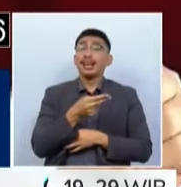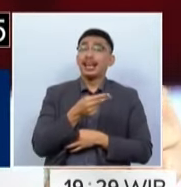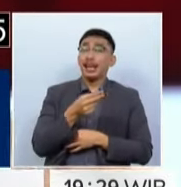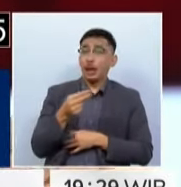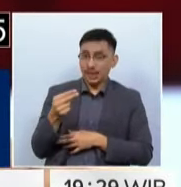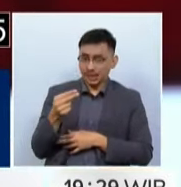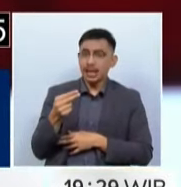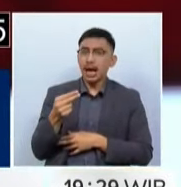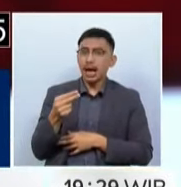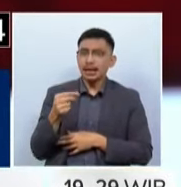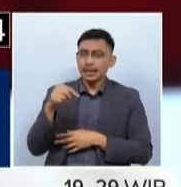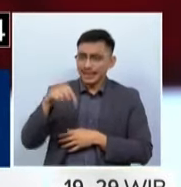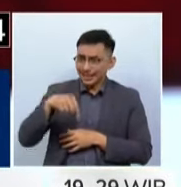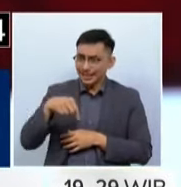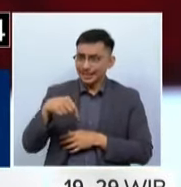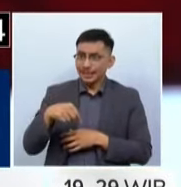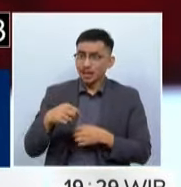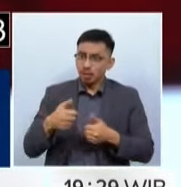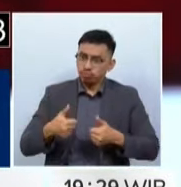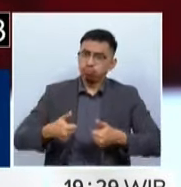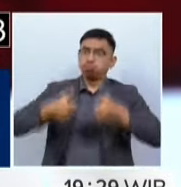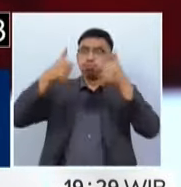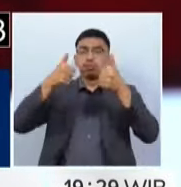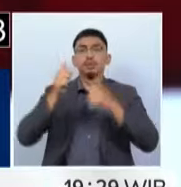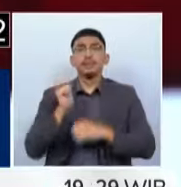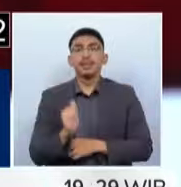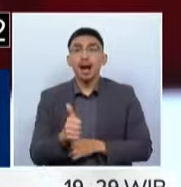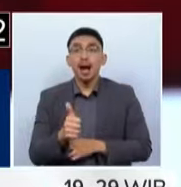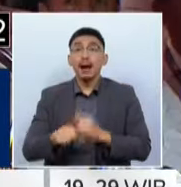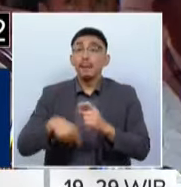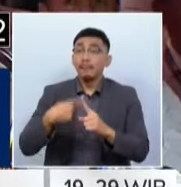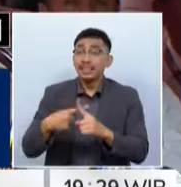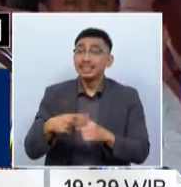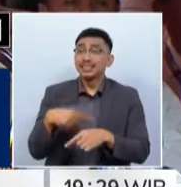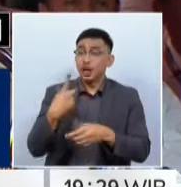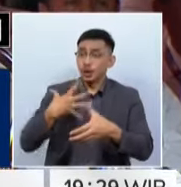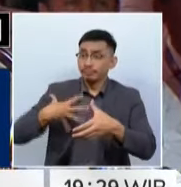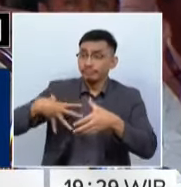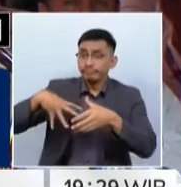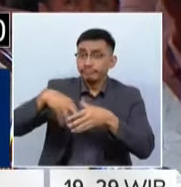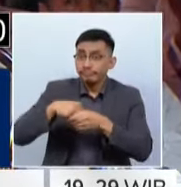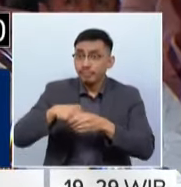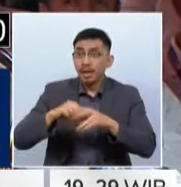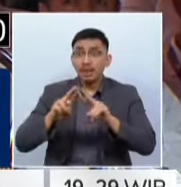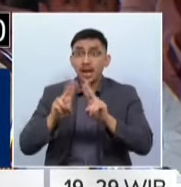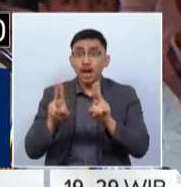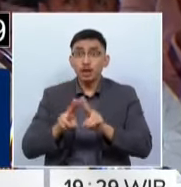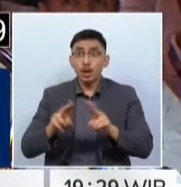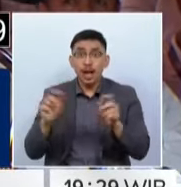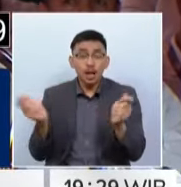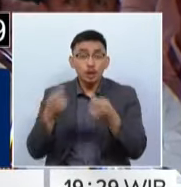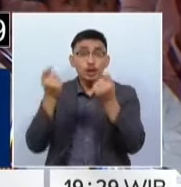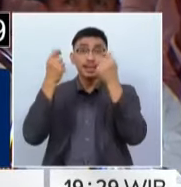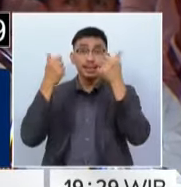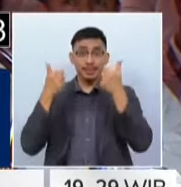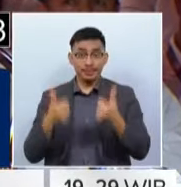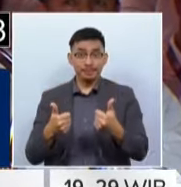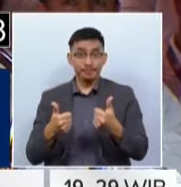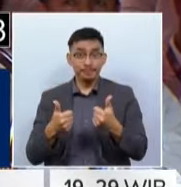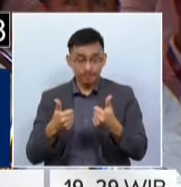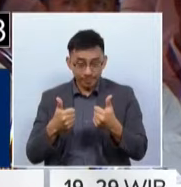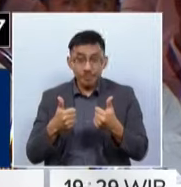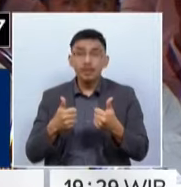sendiri sekaligus tamu mempesona di negeri orang dan presiden menjadi